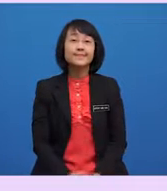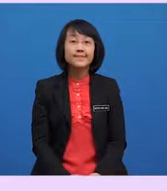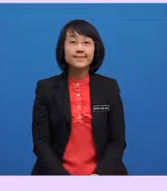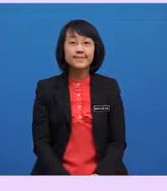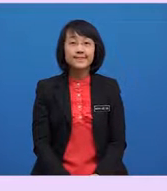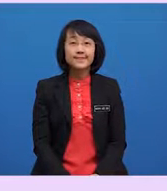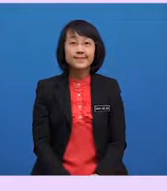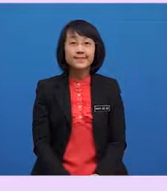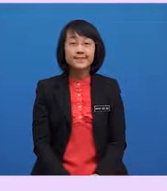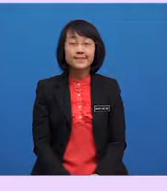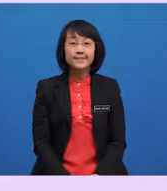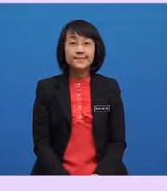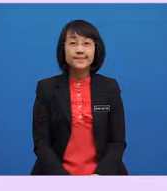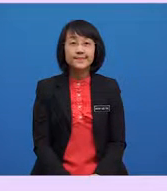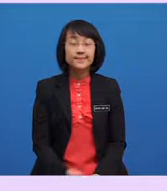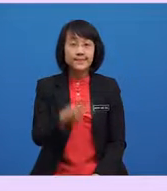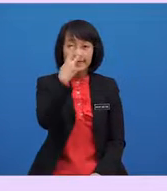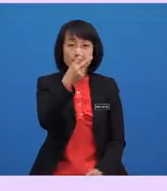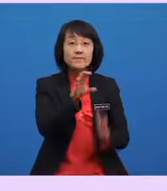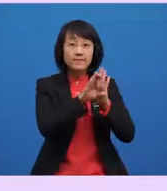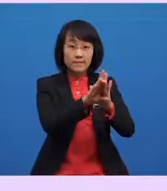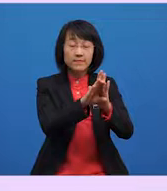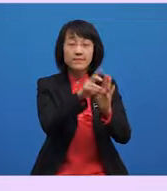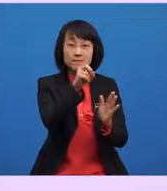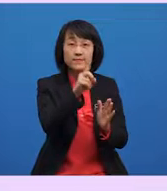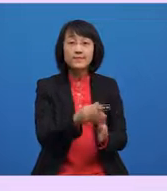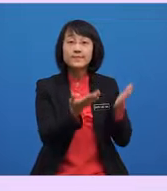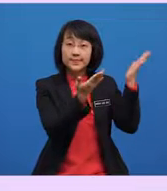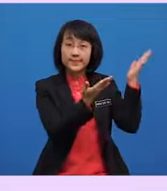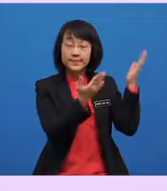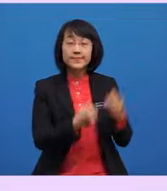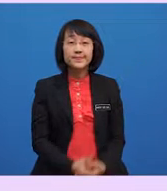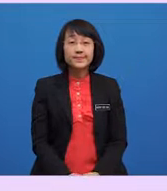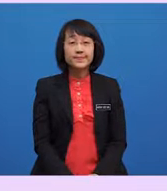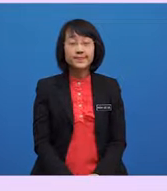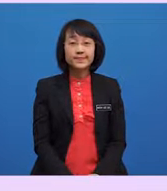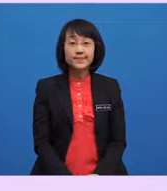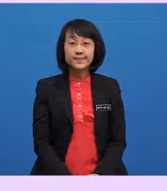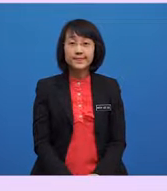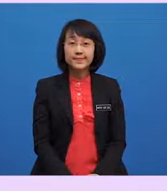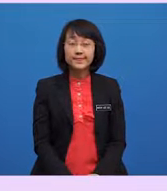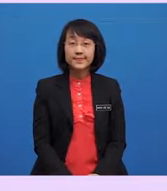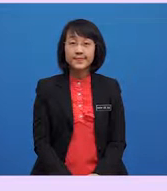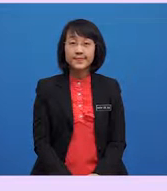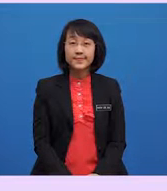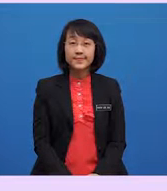Lihat contoh 1. Nyatakan tempoh masa